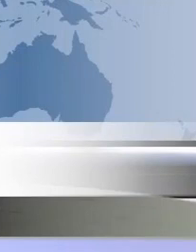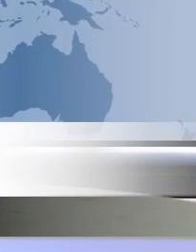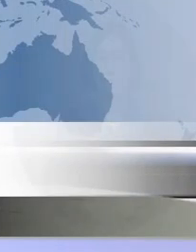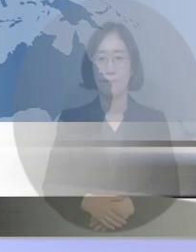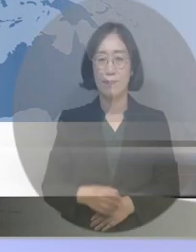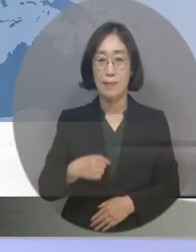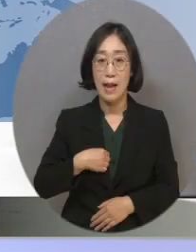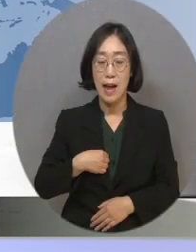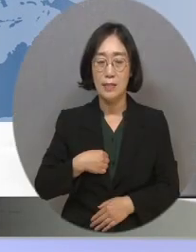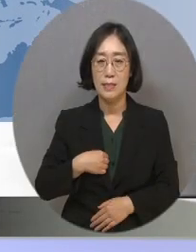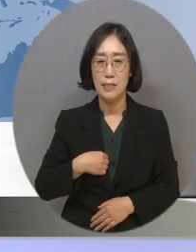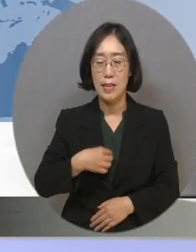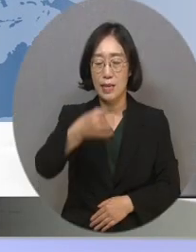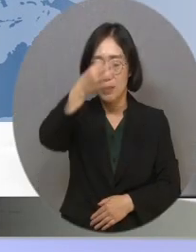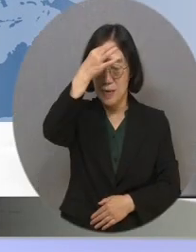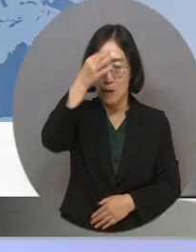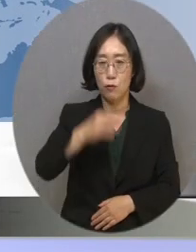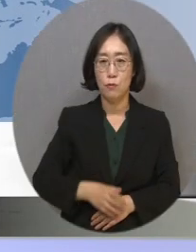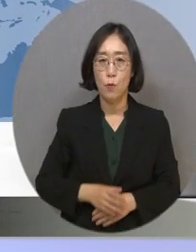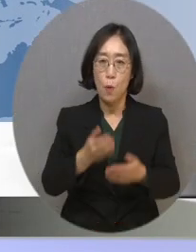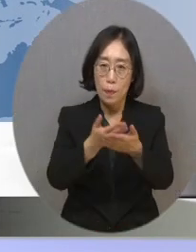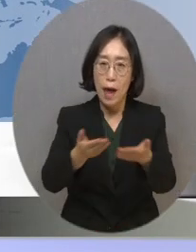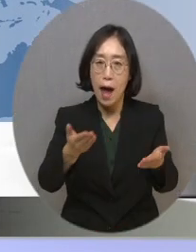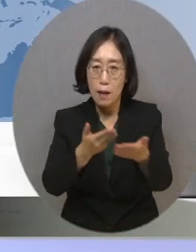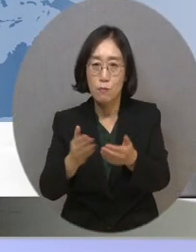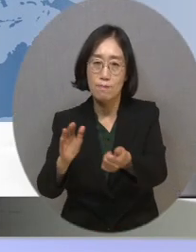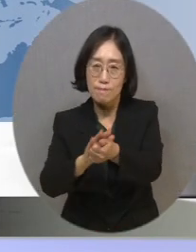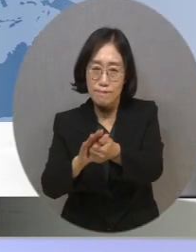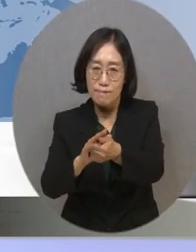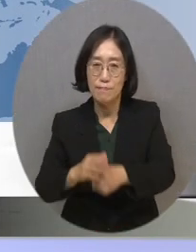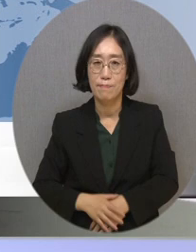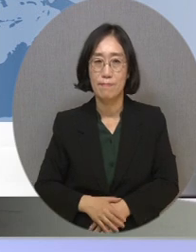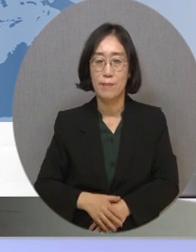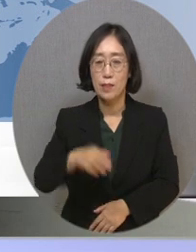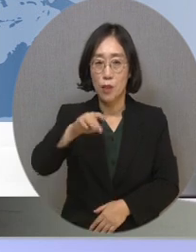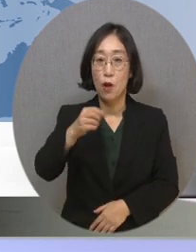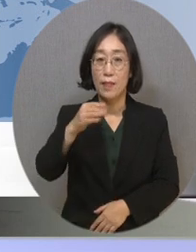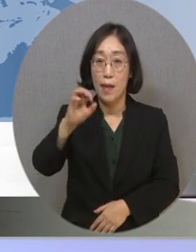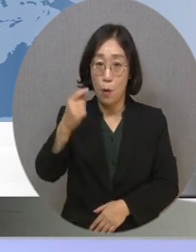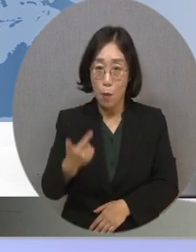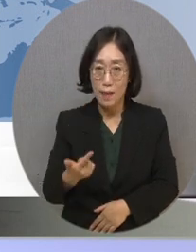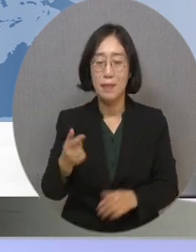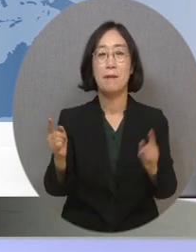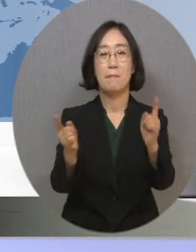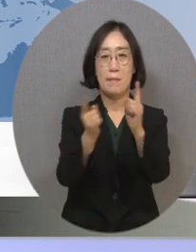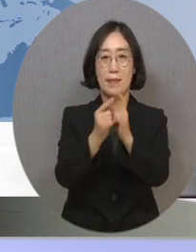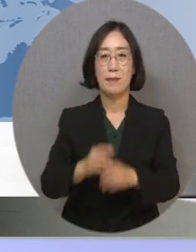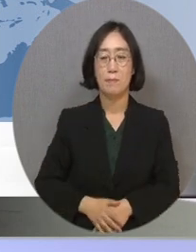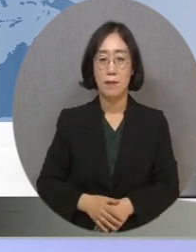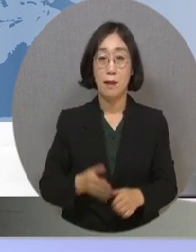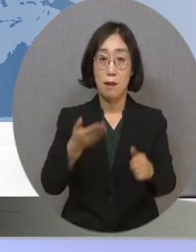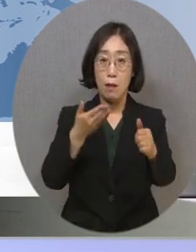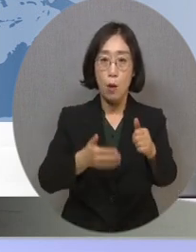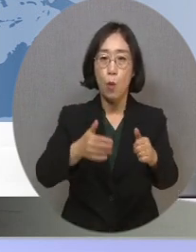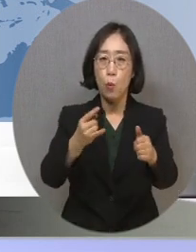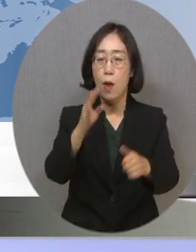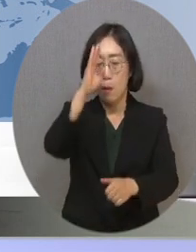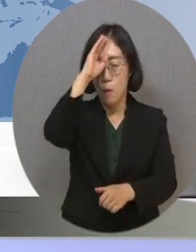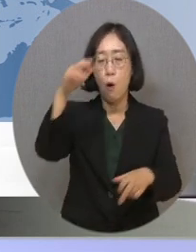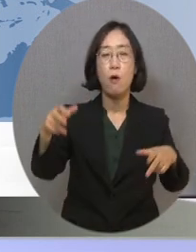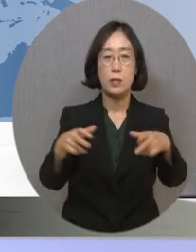자신의 재능으로 나눔을 이어가고 있는 사진 작가 정태원 씨를 만났습니다 그는 뇌병변